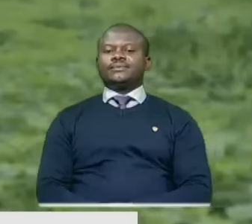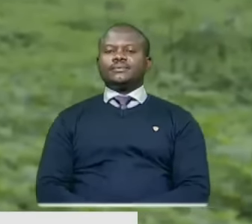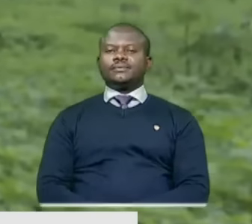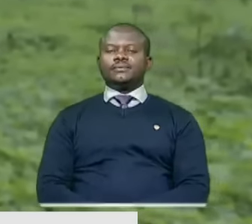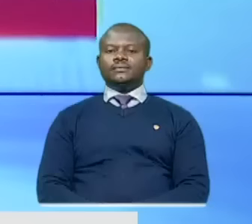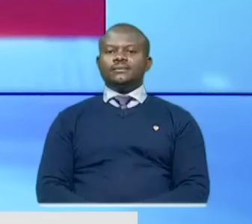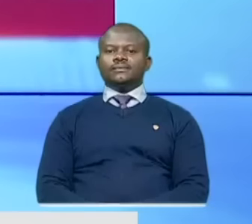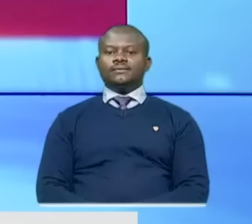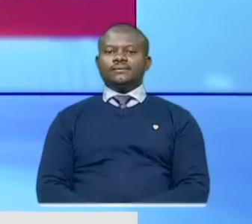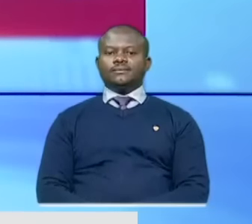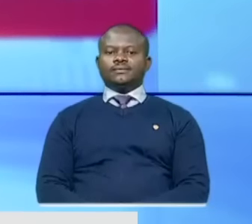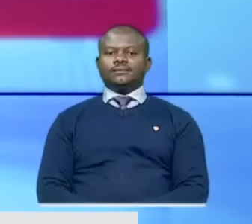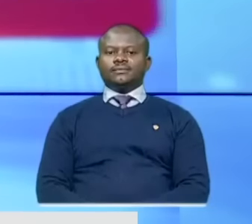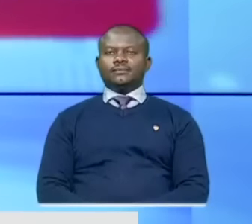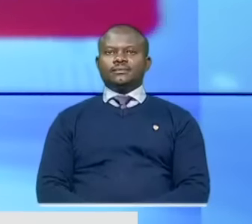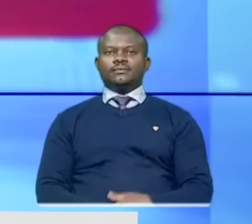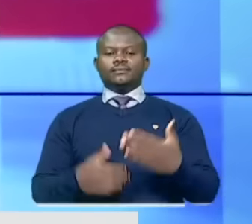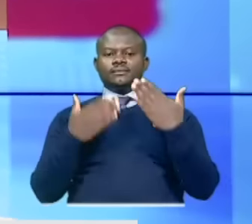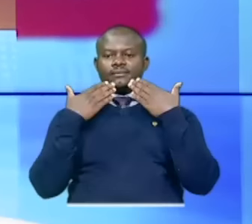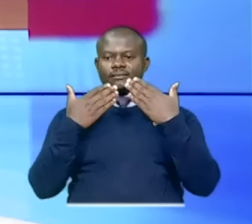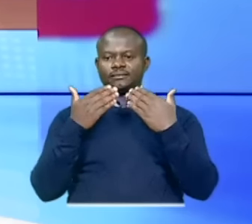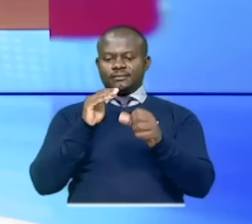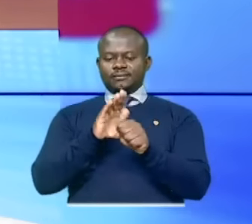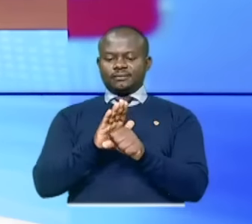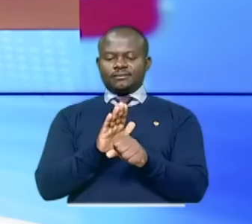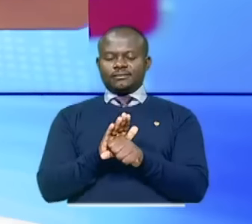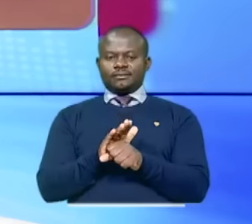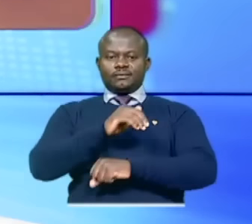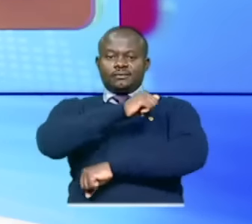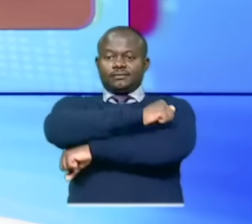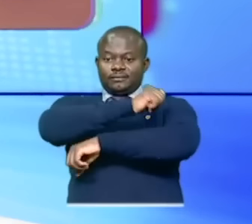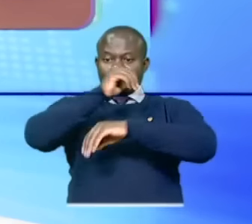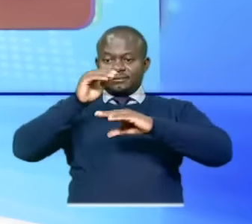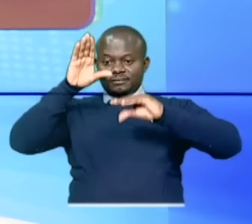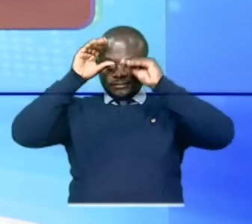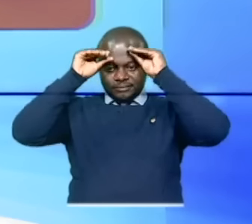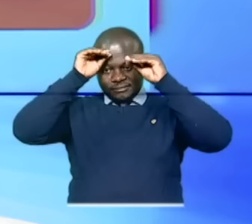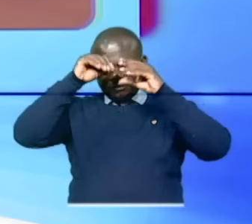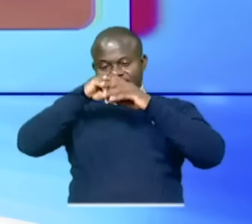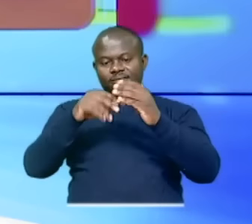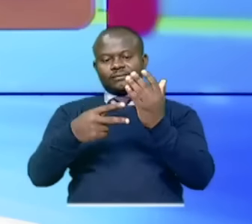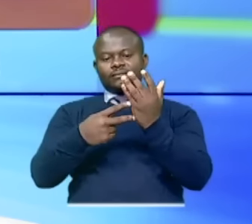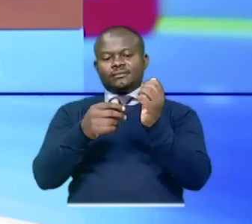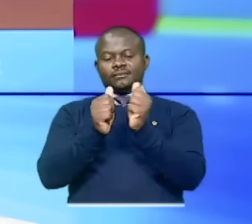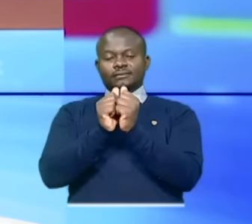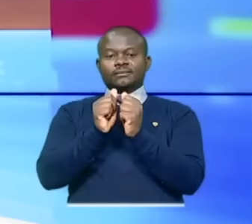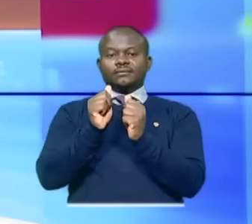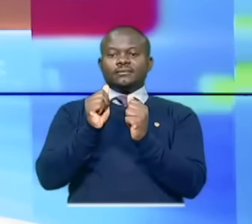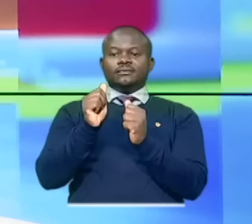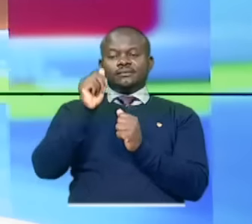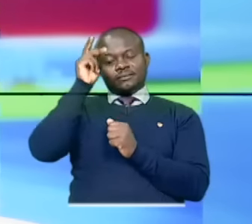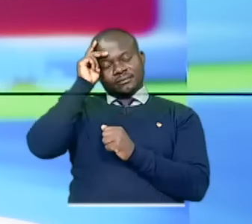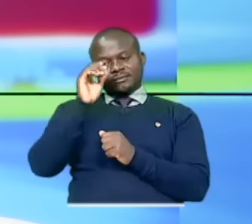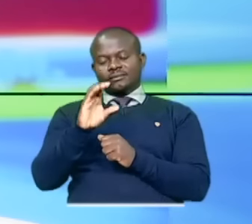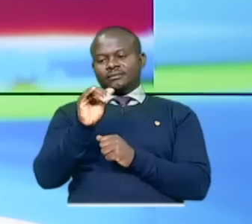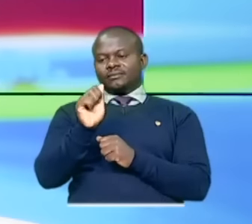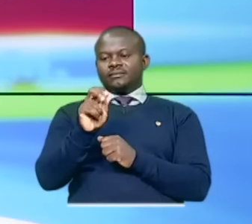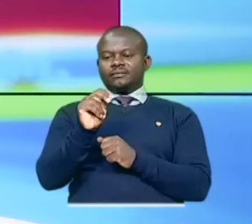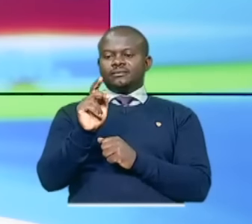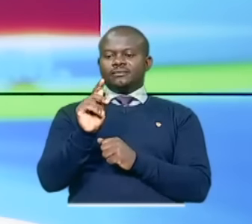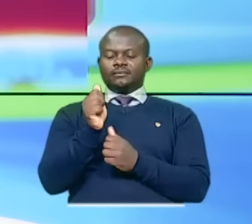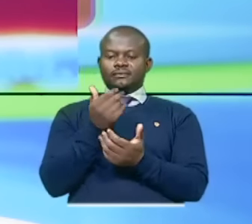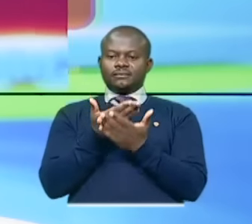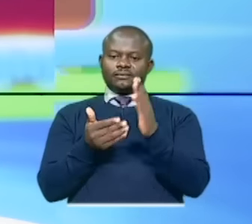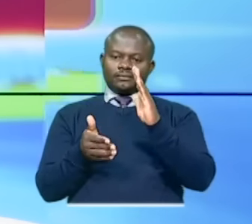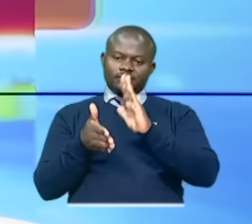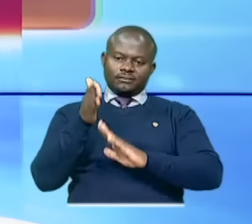Kigali Urakoze cyane Jean Paul. Abanyeshuri biga mu ishuri ry'imyuga n'ubumenyingiro rya Cyaneka barasaba ko